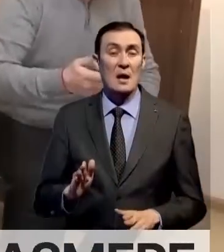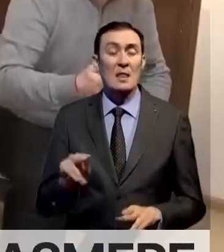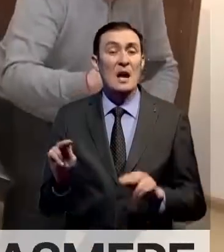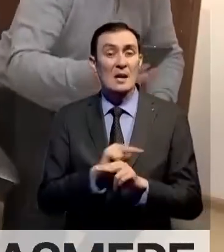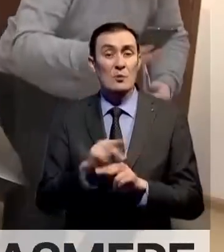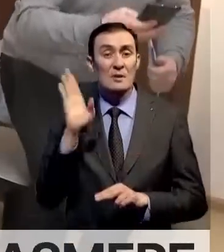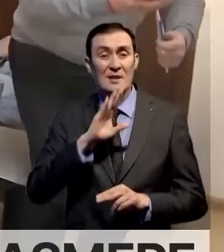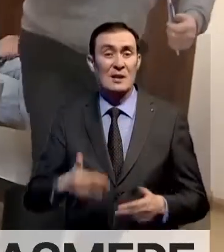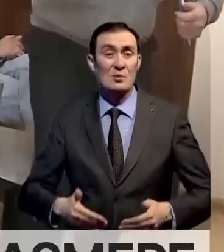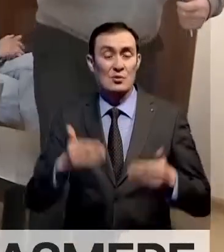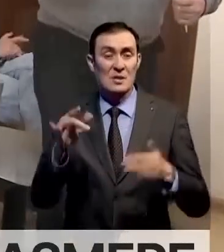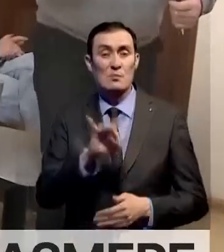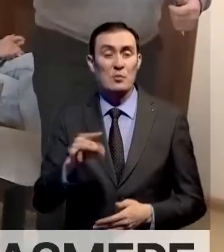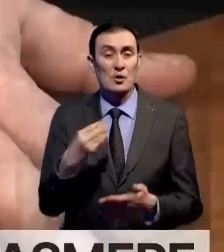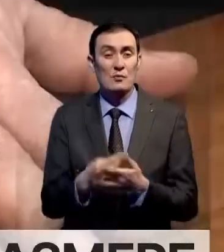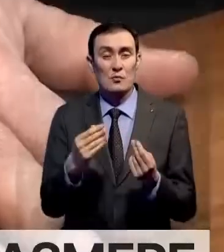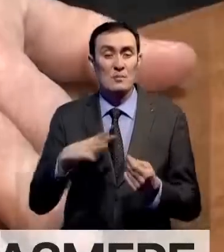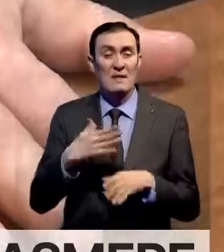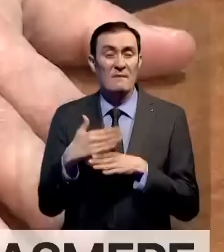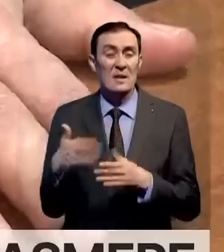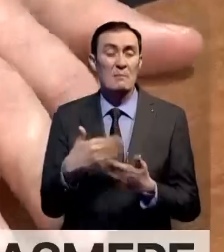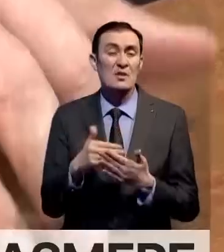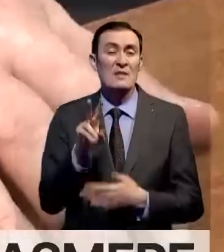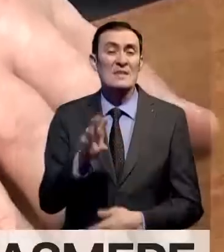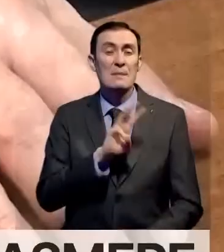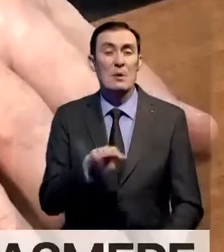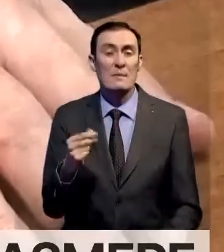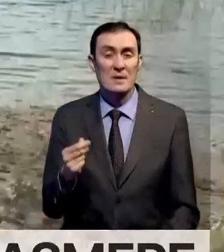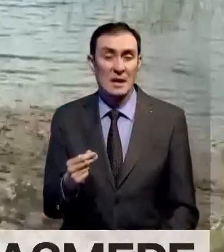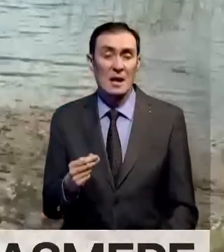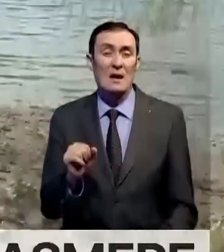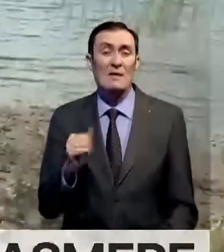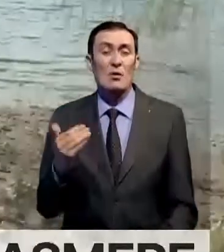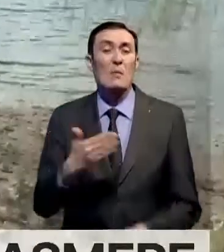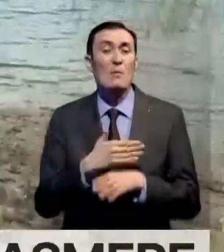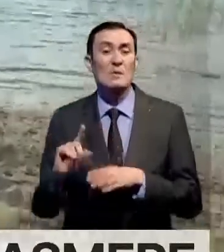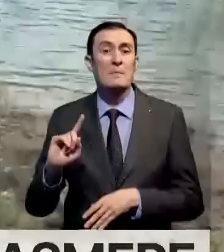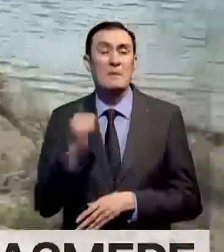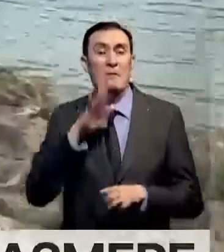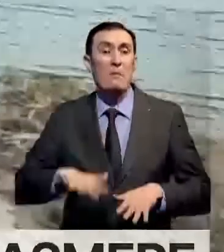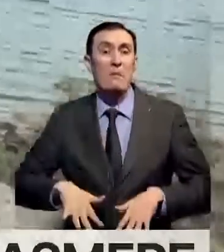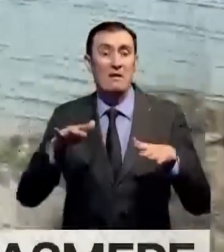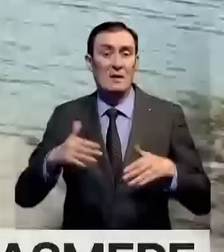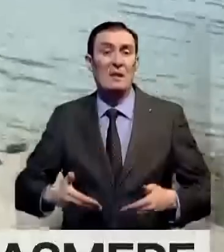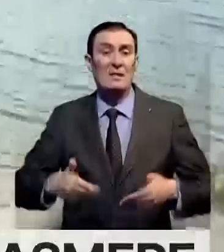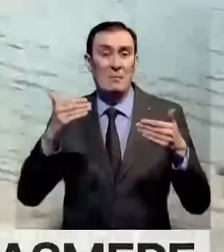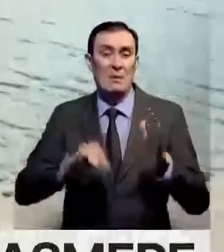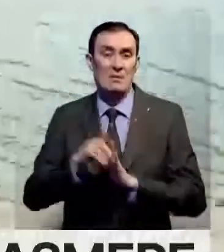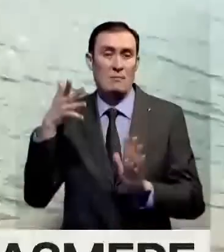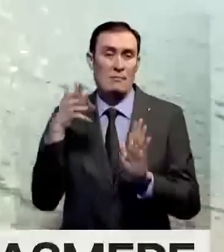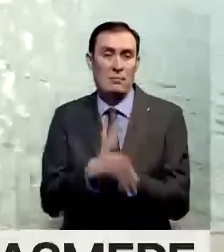ремонт гидросооружения из республиканского бюджета выделили почти 200 миллионов тенге. Но после первого паводка дамба дала